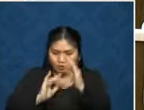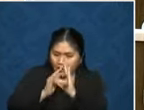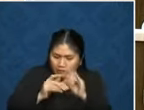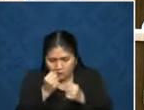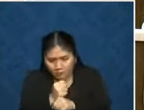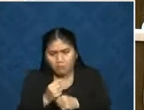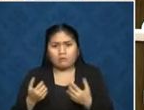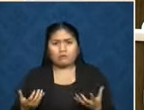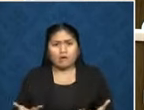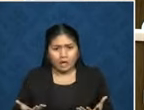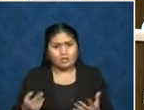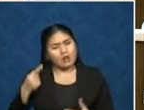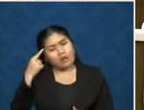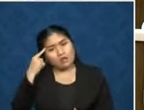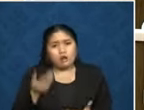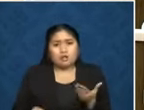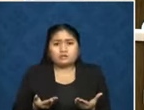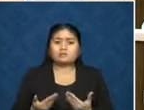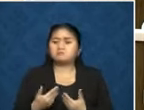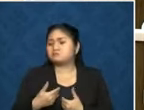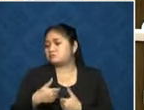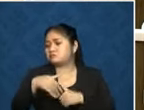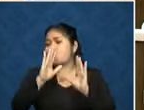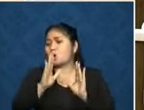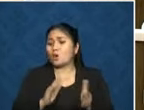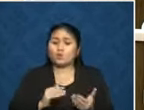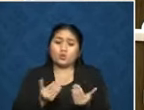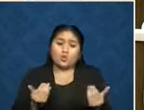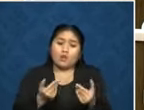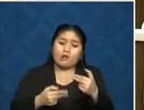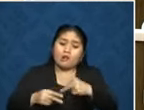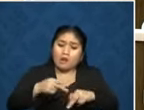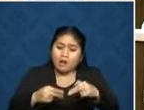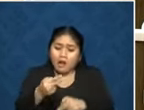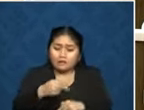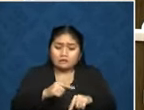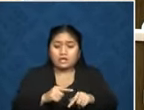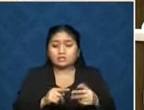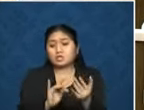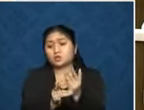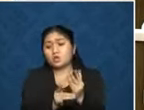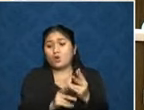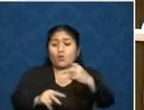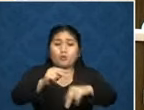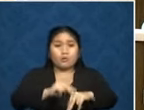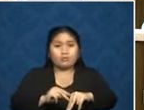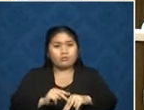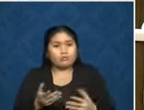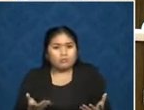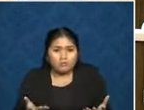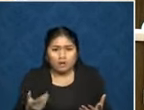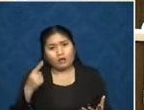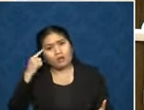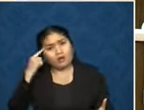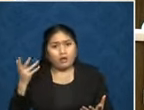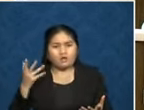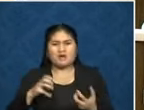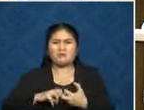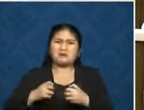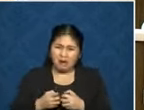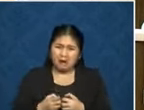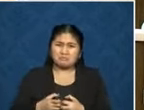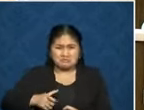ไรหรือเราจะปล่อยให้ลูกหลานของเราถูกเทคโนโลยีควบคุมดังนั้นปัญหานี้มันใหญ่เกินกว่าที่พวกเรา